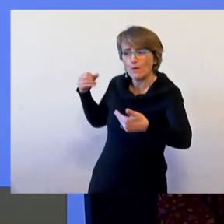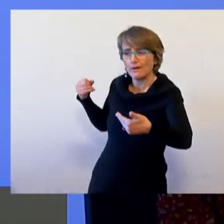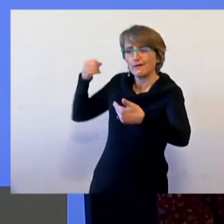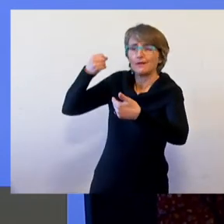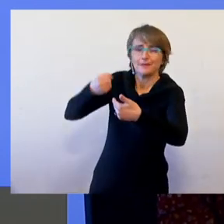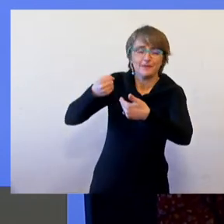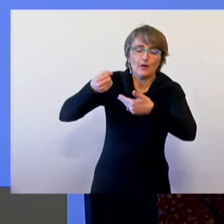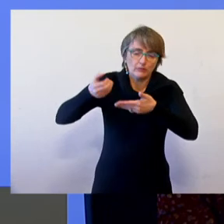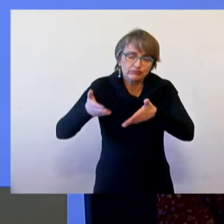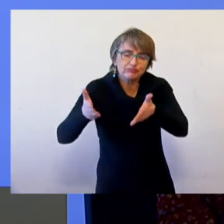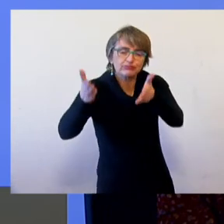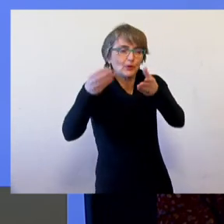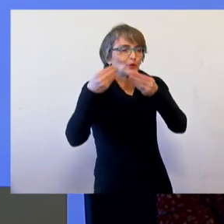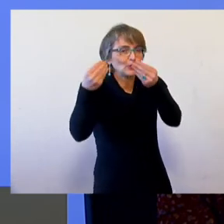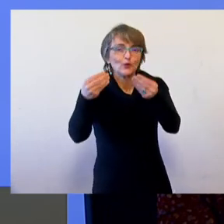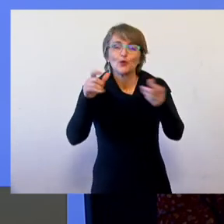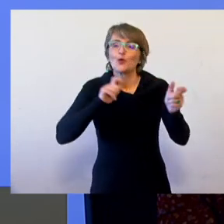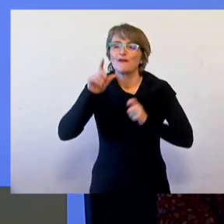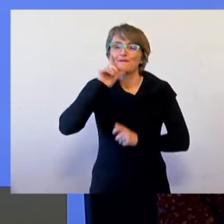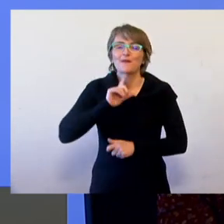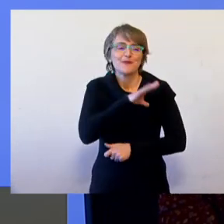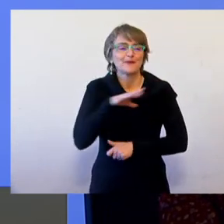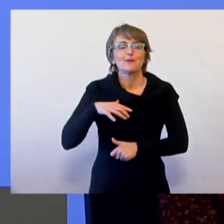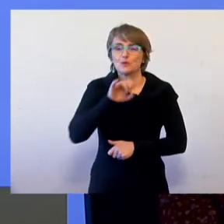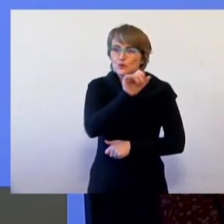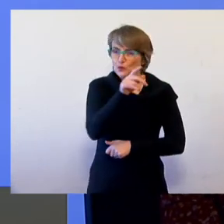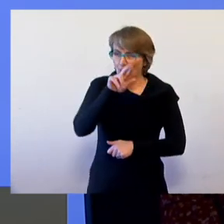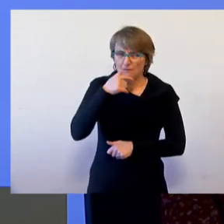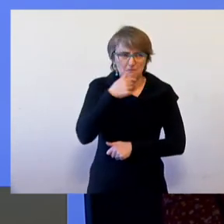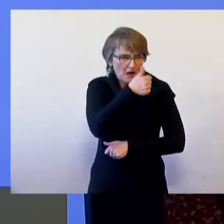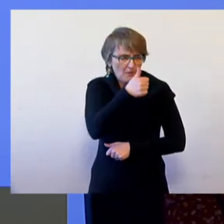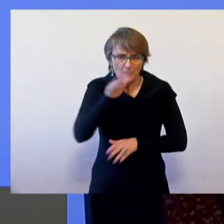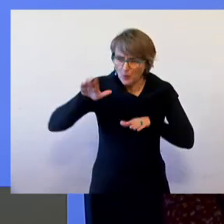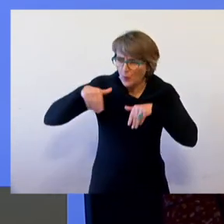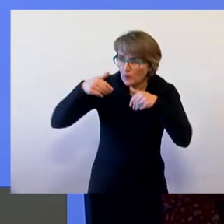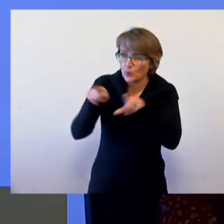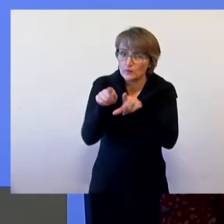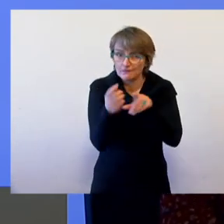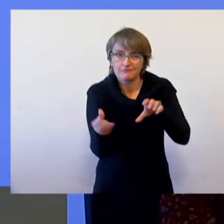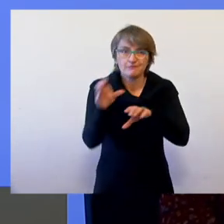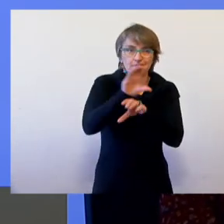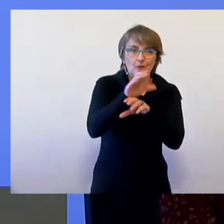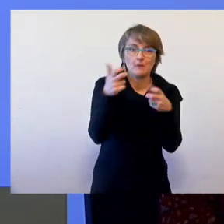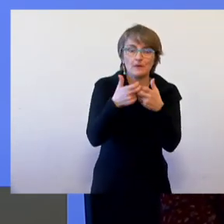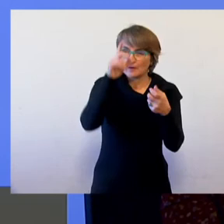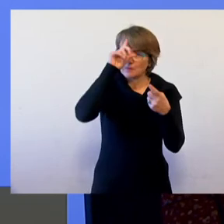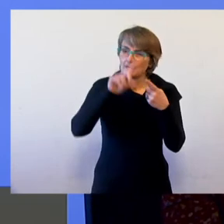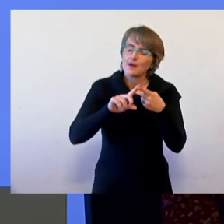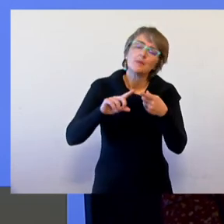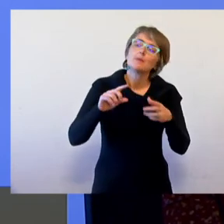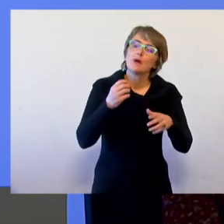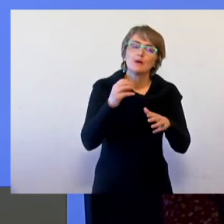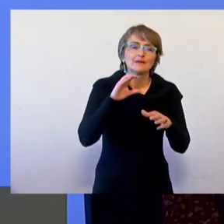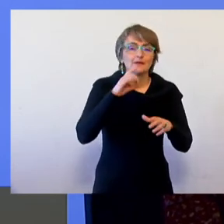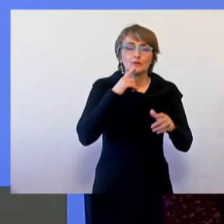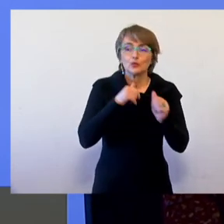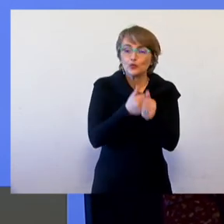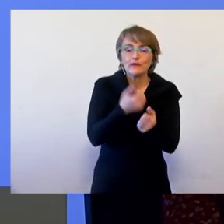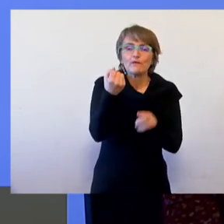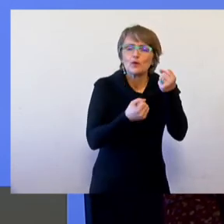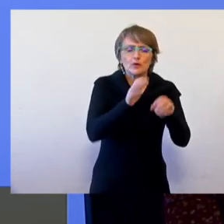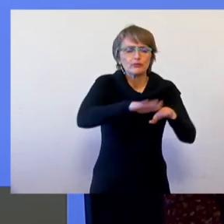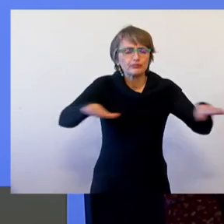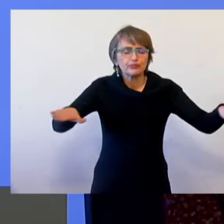Saura de pouvoir poursuivre et amplifier. Et elle a notamment fait référence à la décarbonation de la flotte de